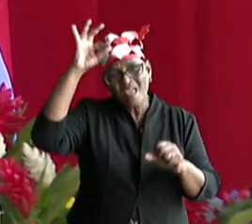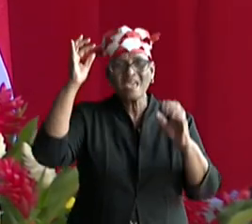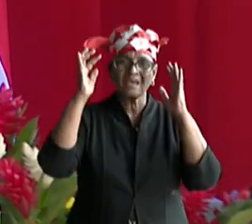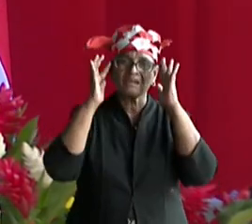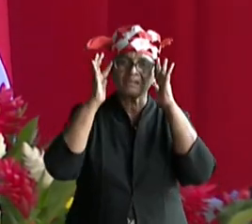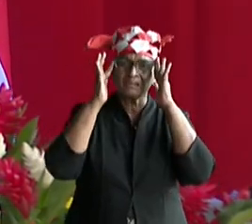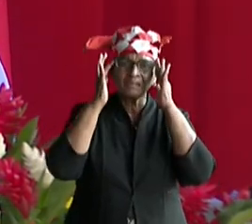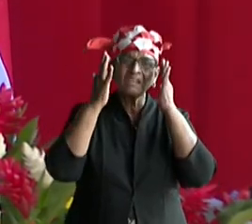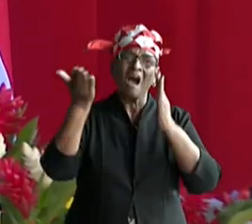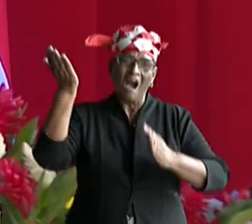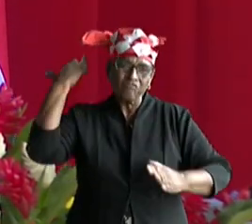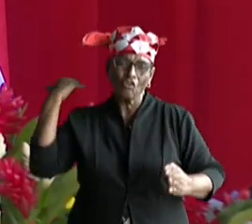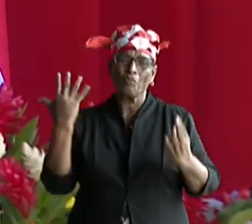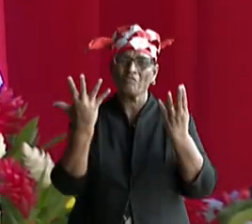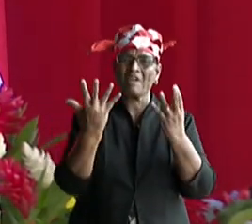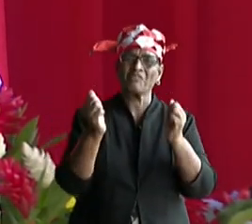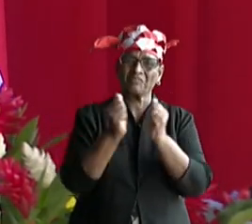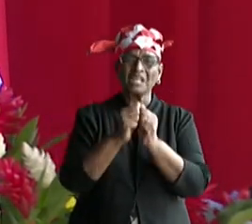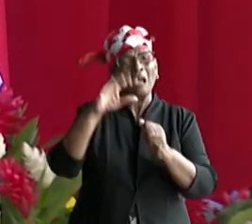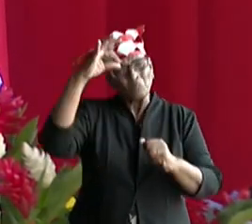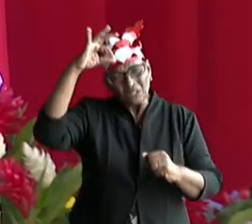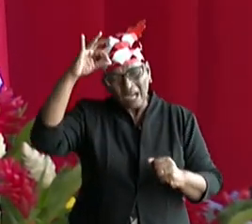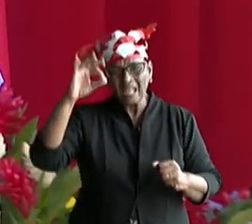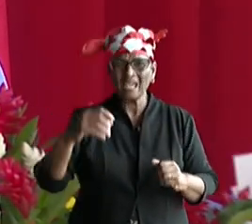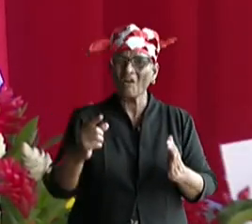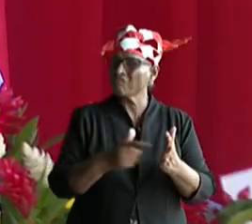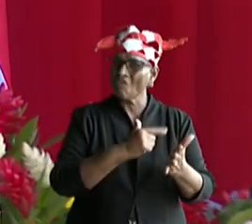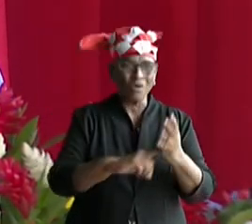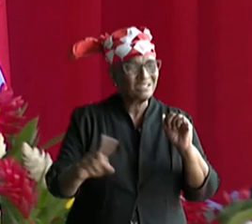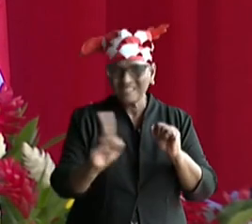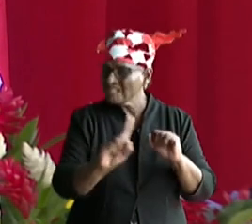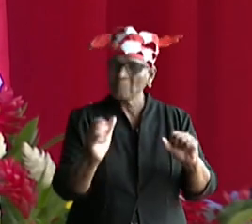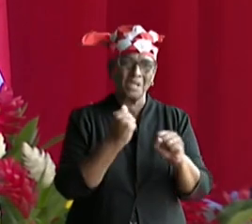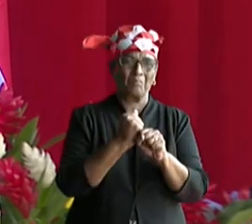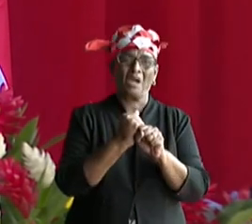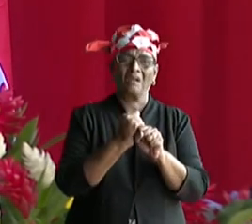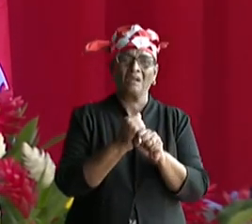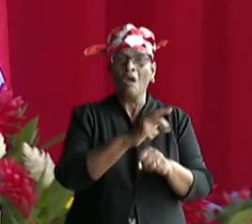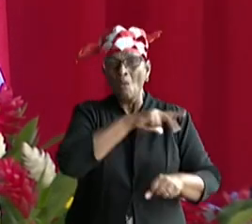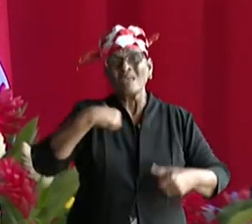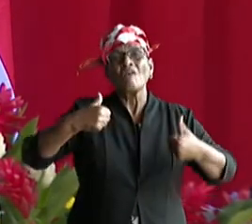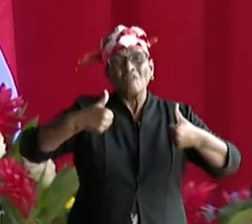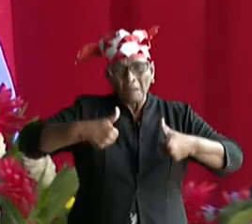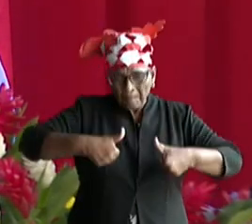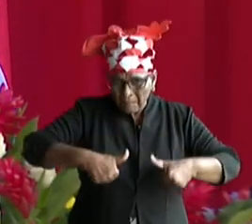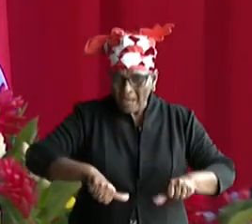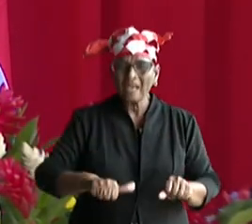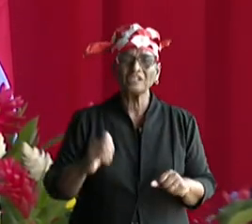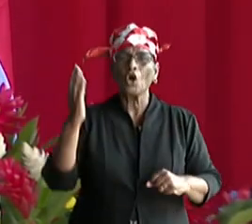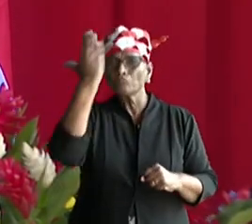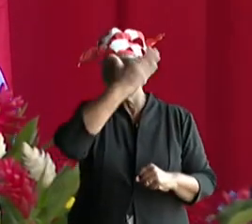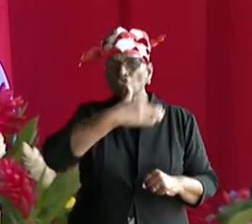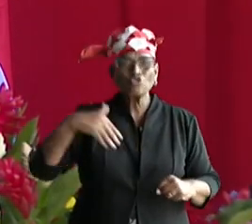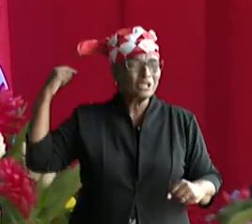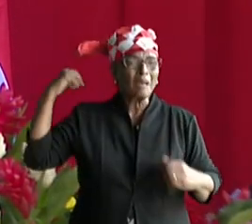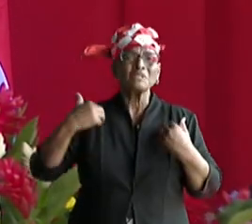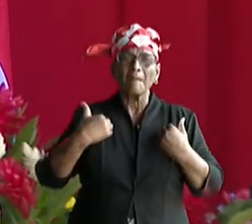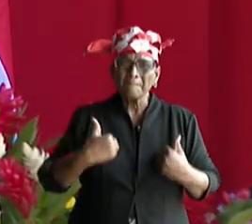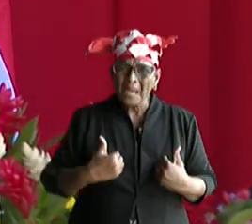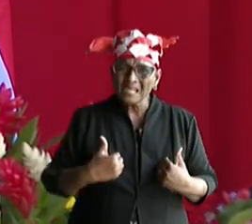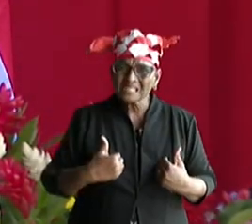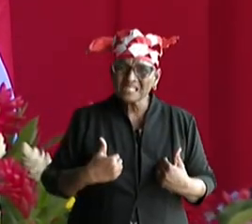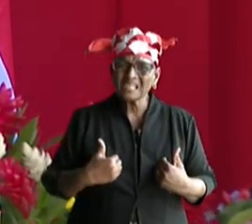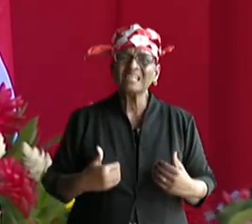en kijken naar de toekomst waar wij ons verplicht zijn om als Suranamangs ervoor te zorgen dat